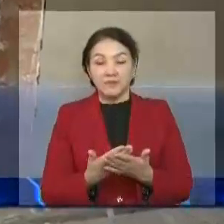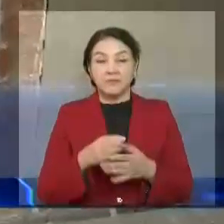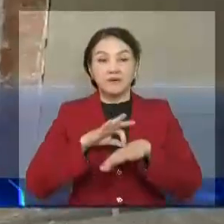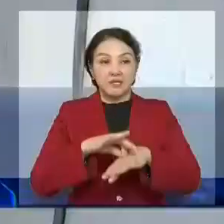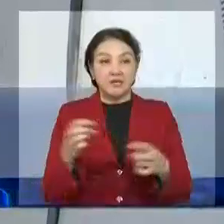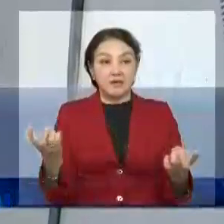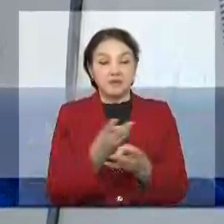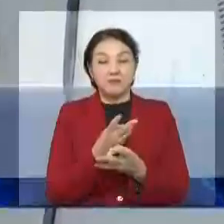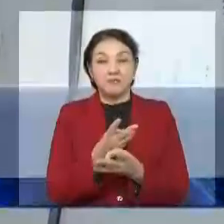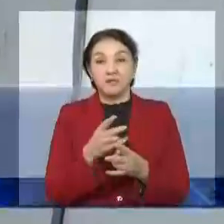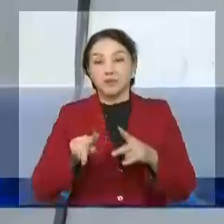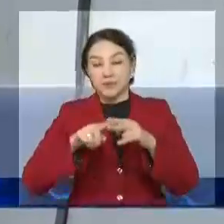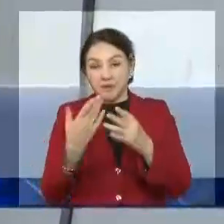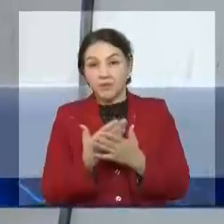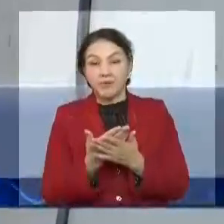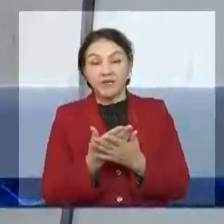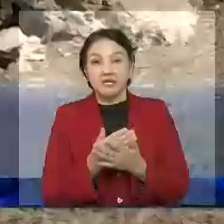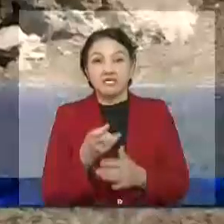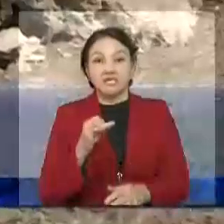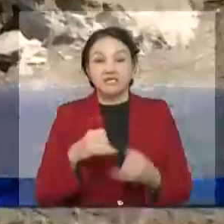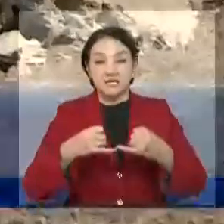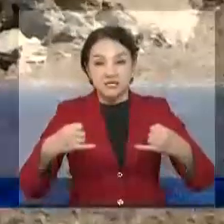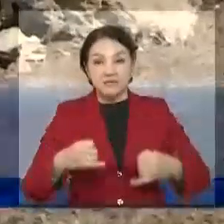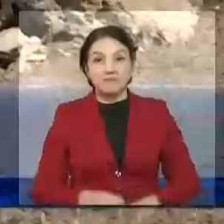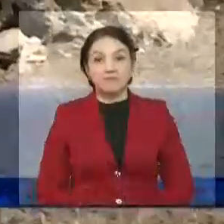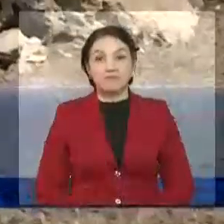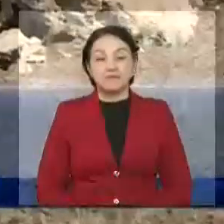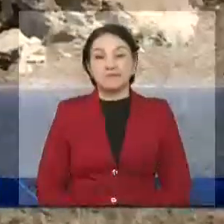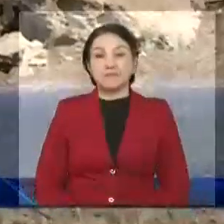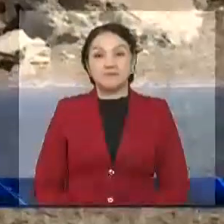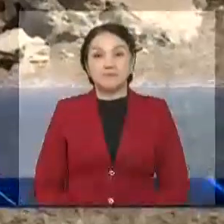проводятся необходимые инженерно-коммуникационные сети.